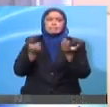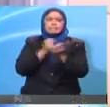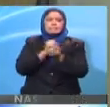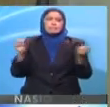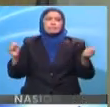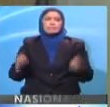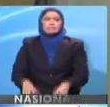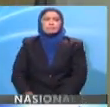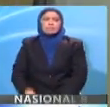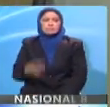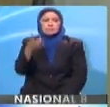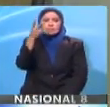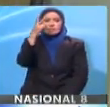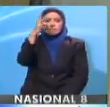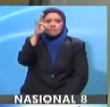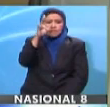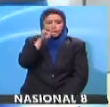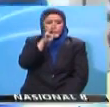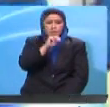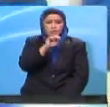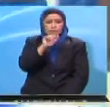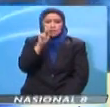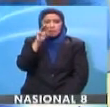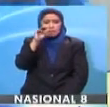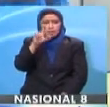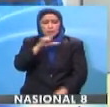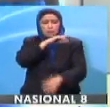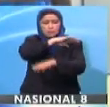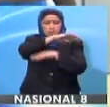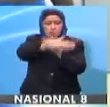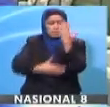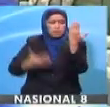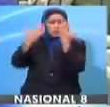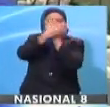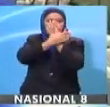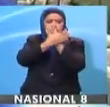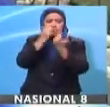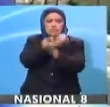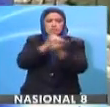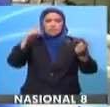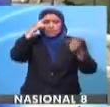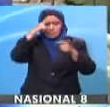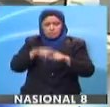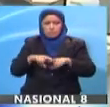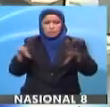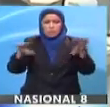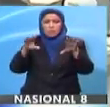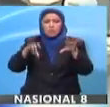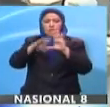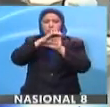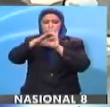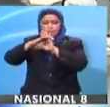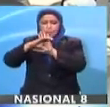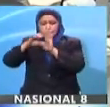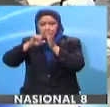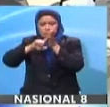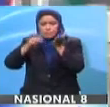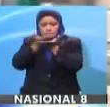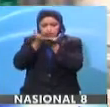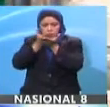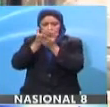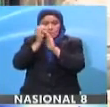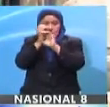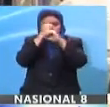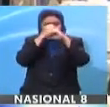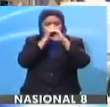disediakan 17 makmal di seluruh negara juga bersedia untuk mengendalikan sampel klinikal Movi merangkumi 17 makmal di